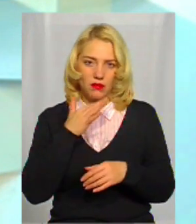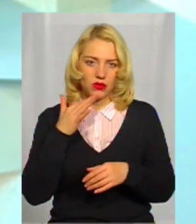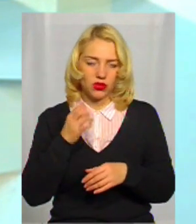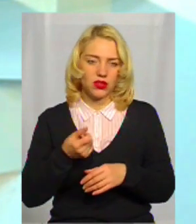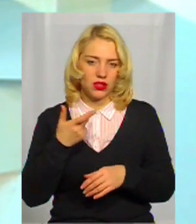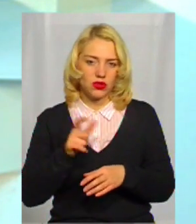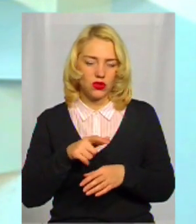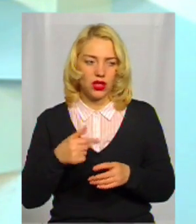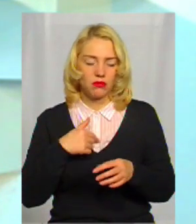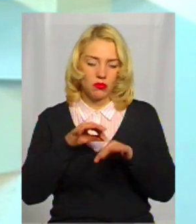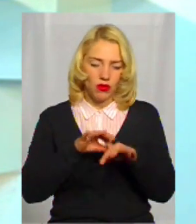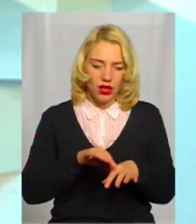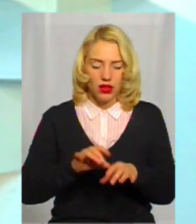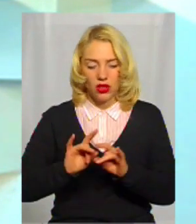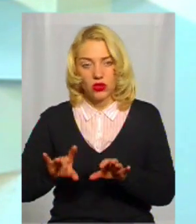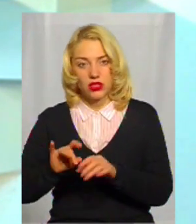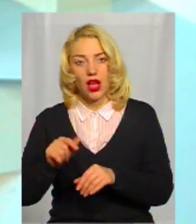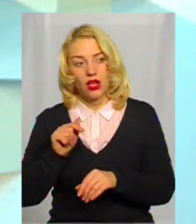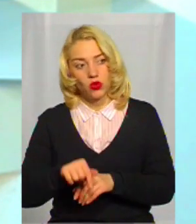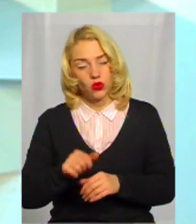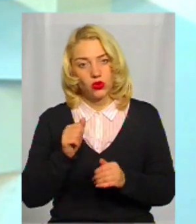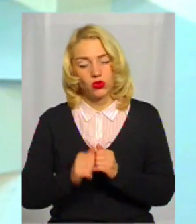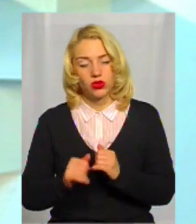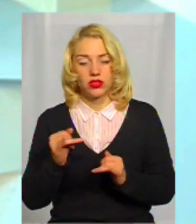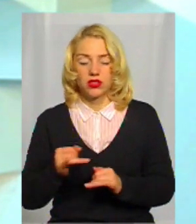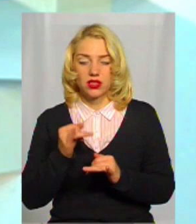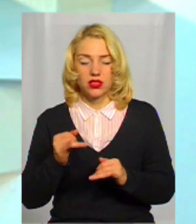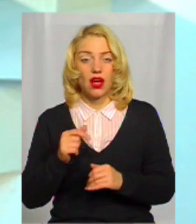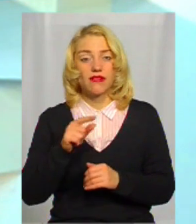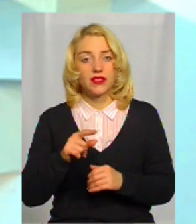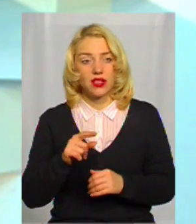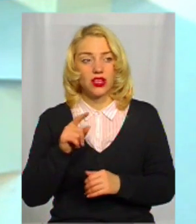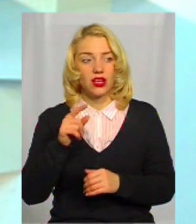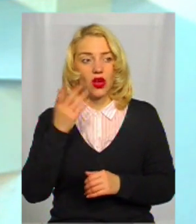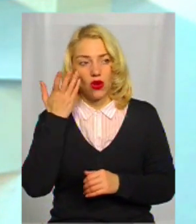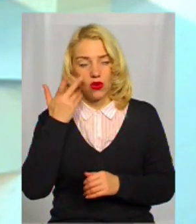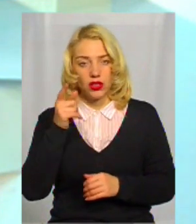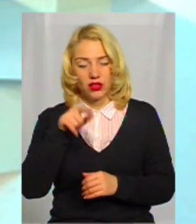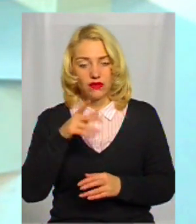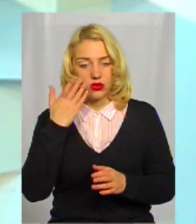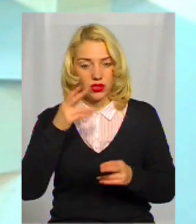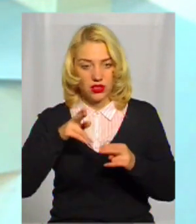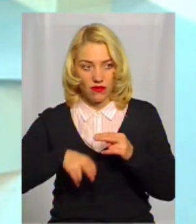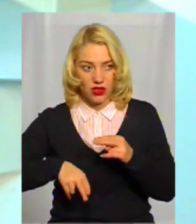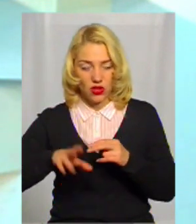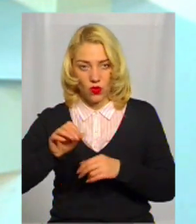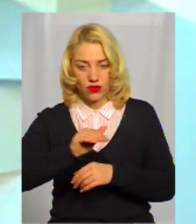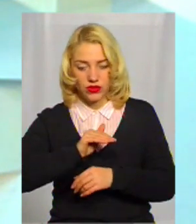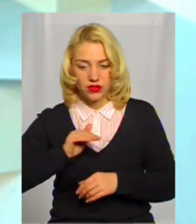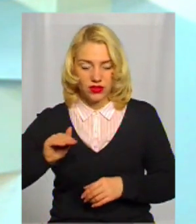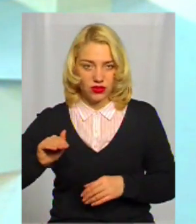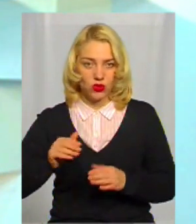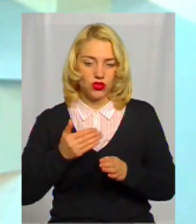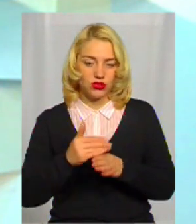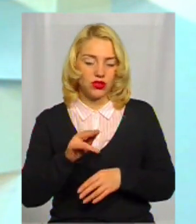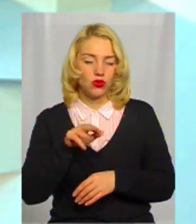ми її провели, роз'яснили, а тут кожен зацікавився. І мало того, коли вже навіть завершили ми офіційну таку частину,